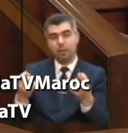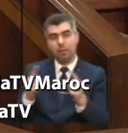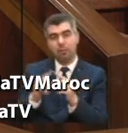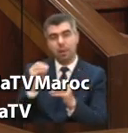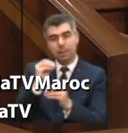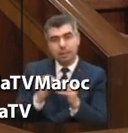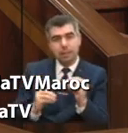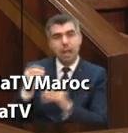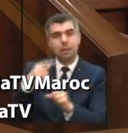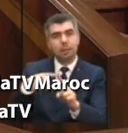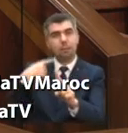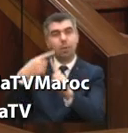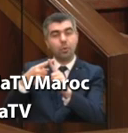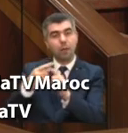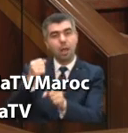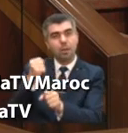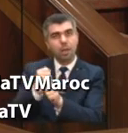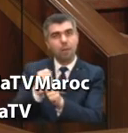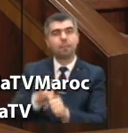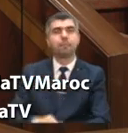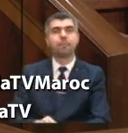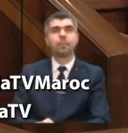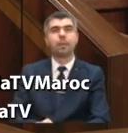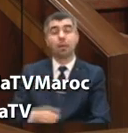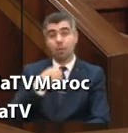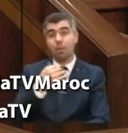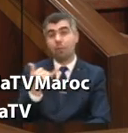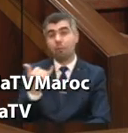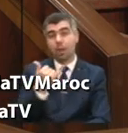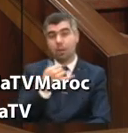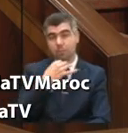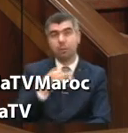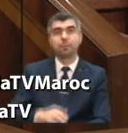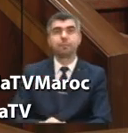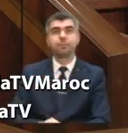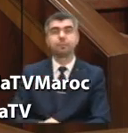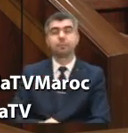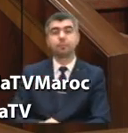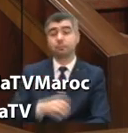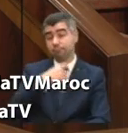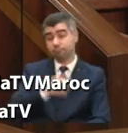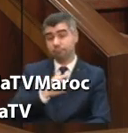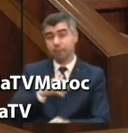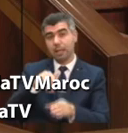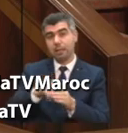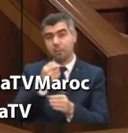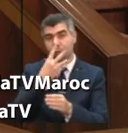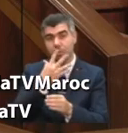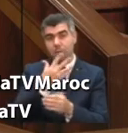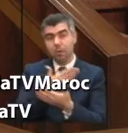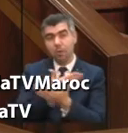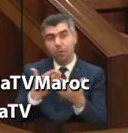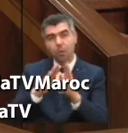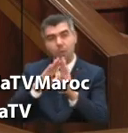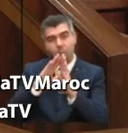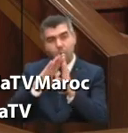شغل جديدة في هذا الإطار. وباش نختم بغيت نقول واحد المسألة اللي هي أساسية بالنسبة لي، تنعتبر بأنه كل الأشياء